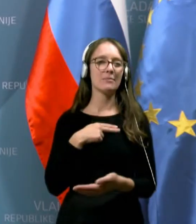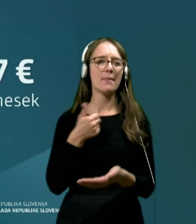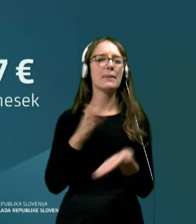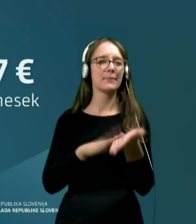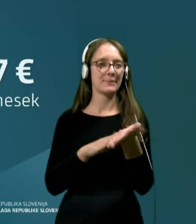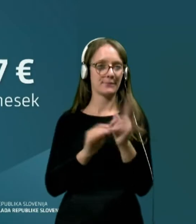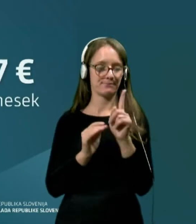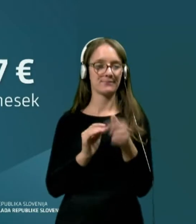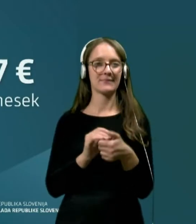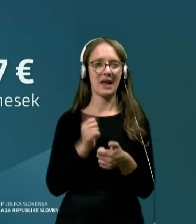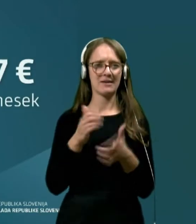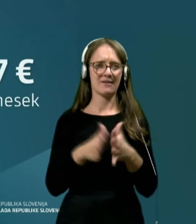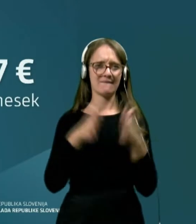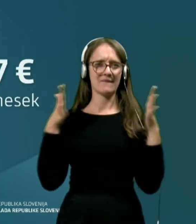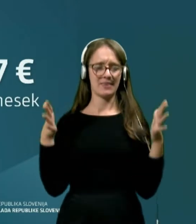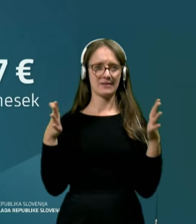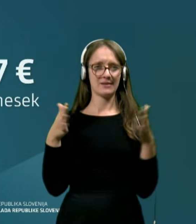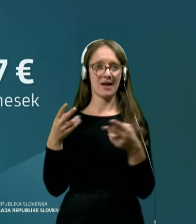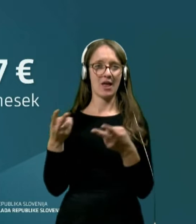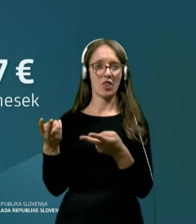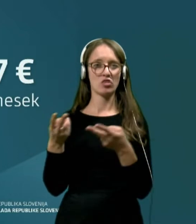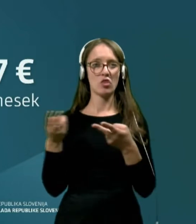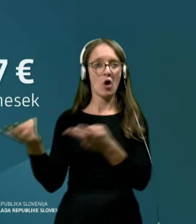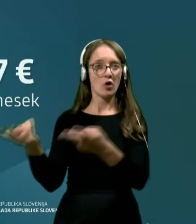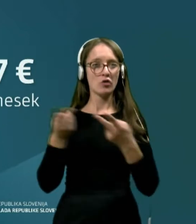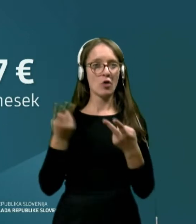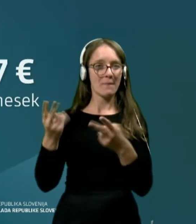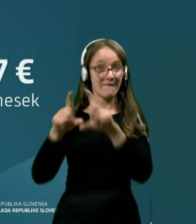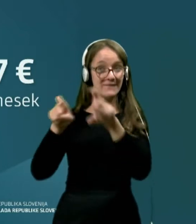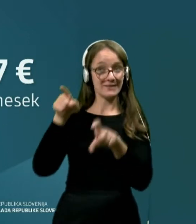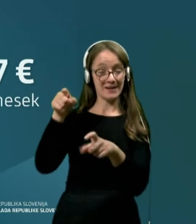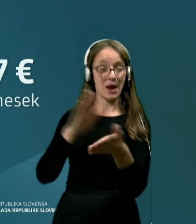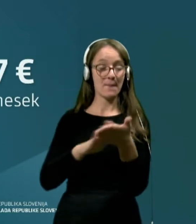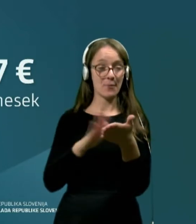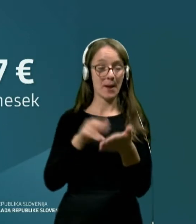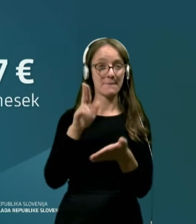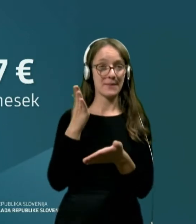enega dost velikega dobavitelja, kjer je bila poraba